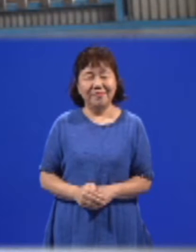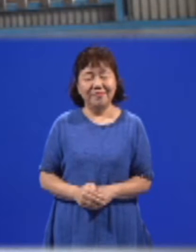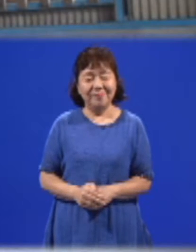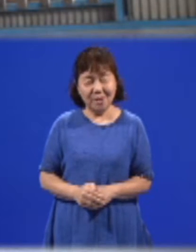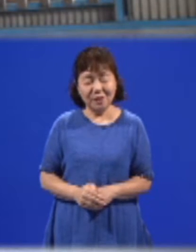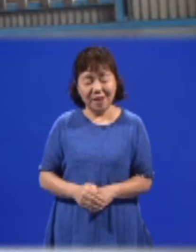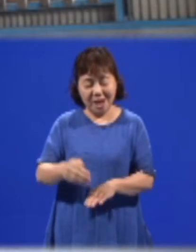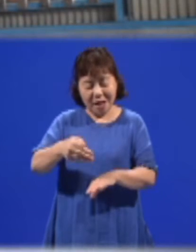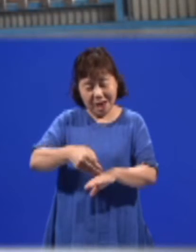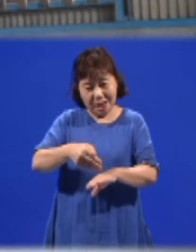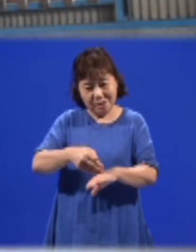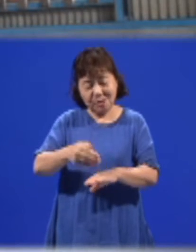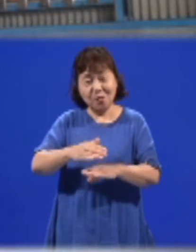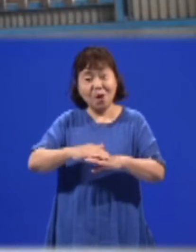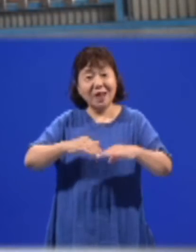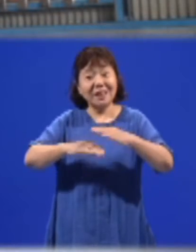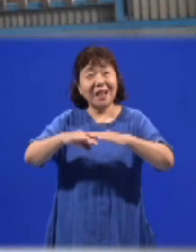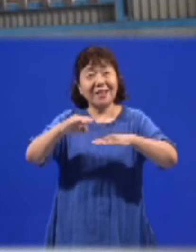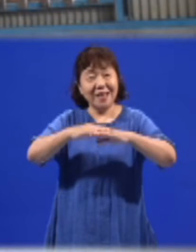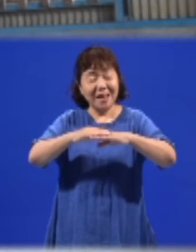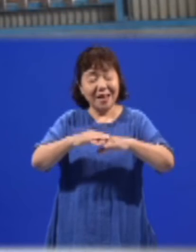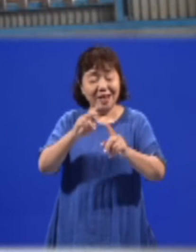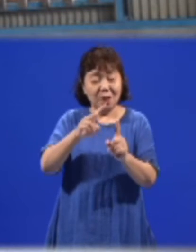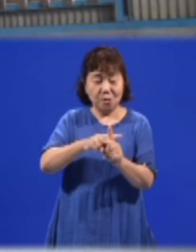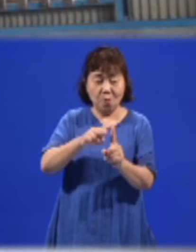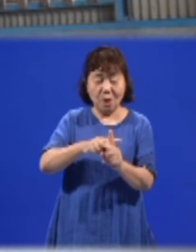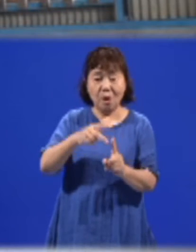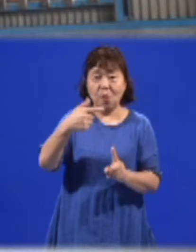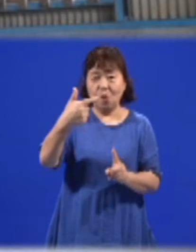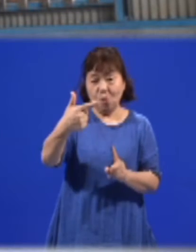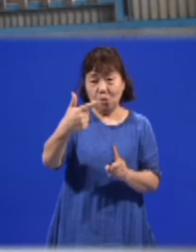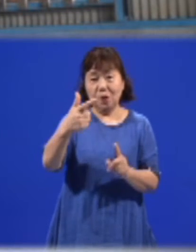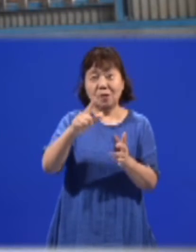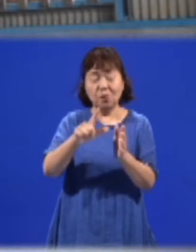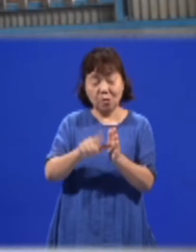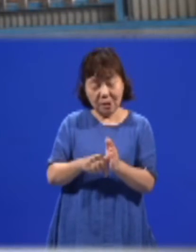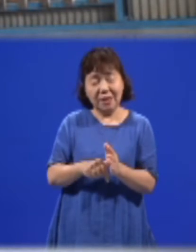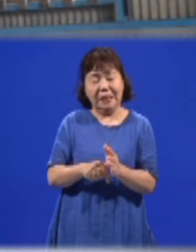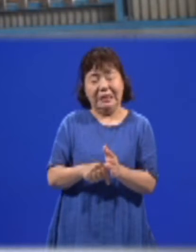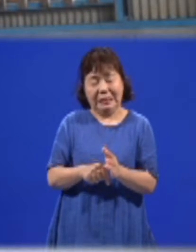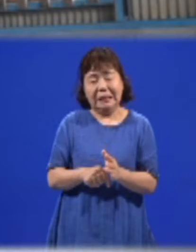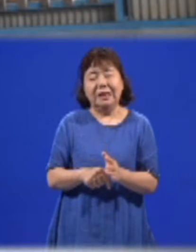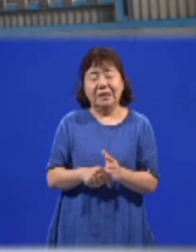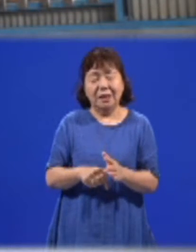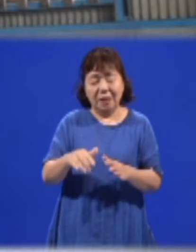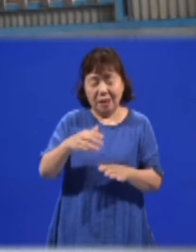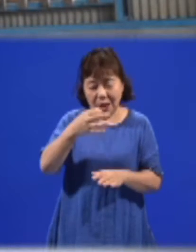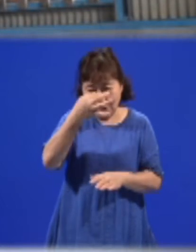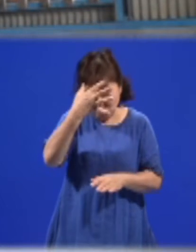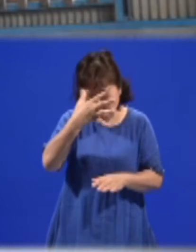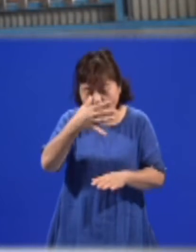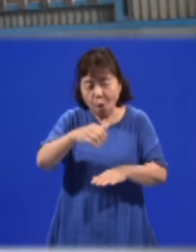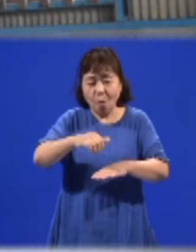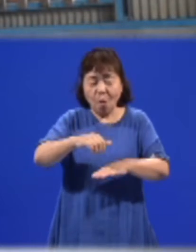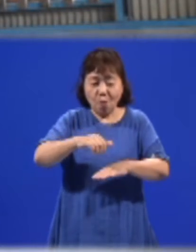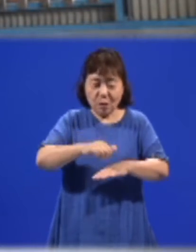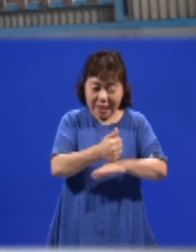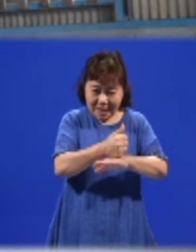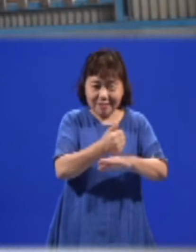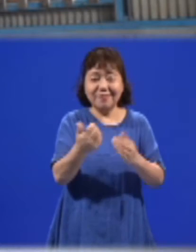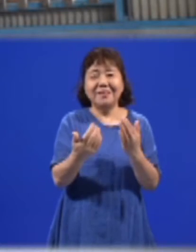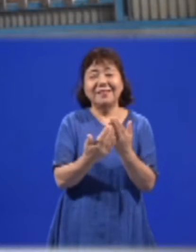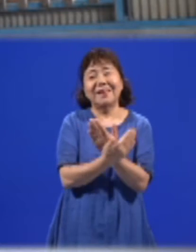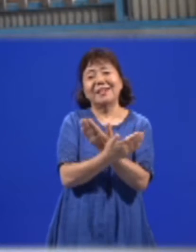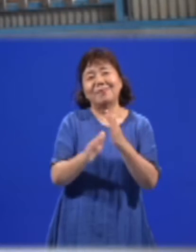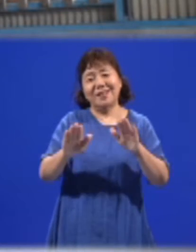そして練習を重ね、小学6年生の時、ライム君はプロ選手になりました。これ